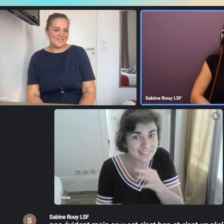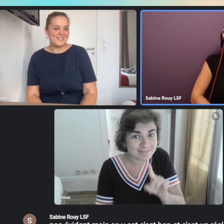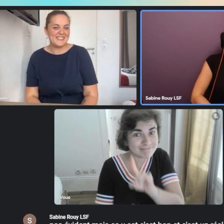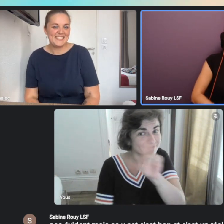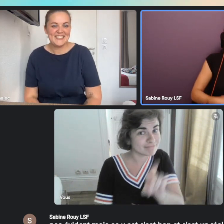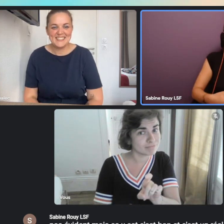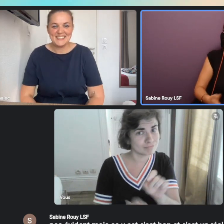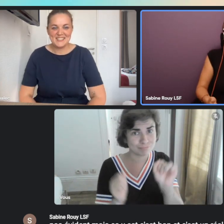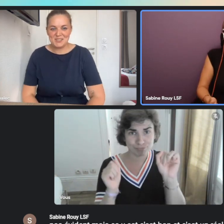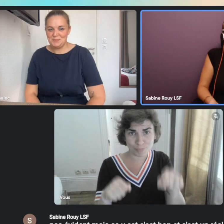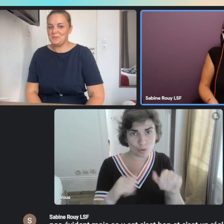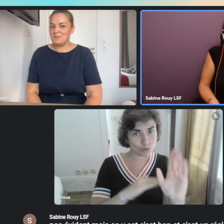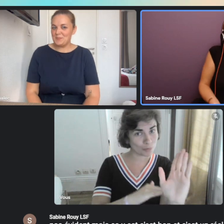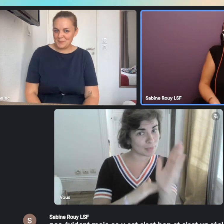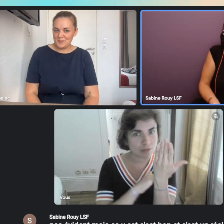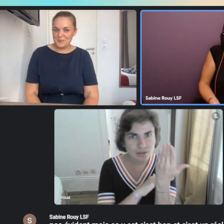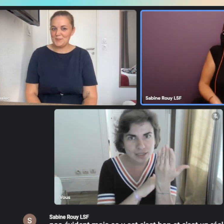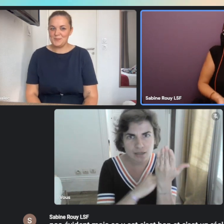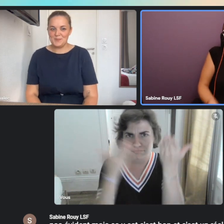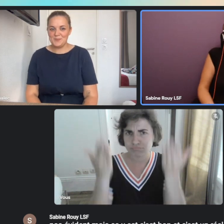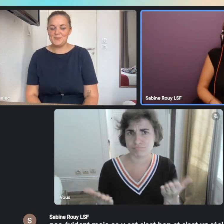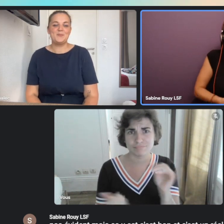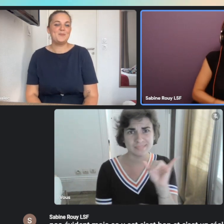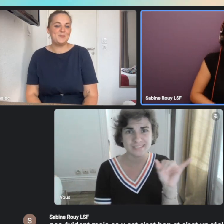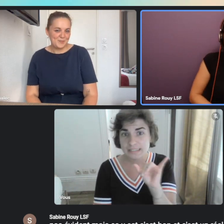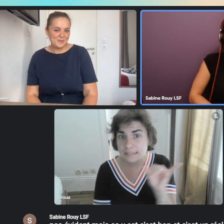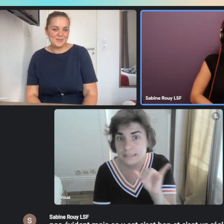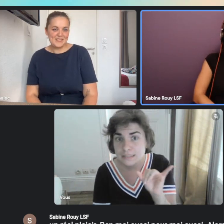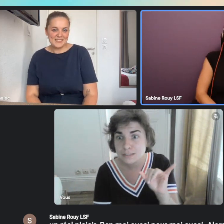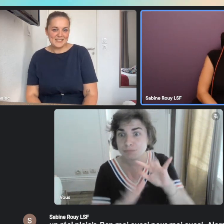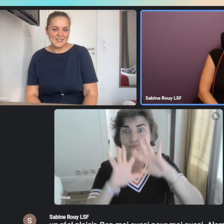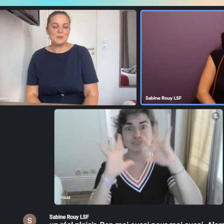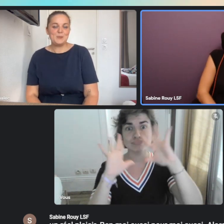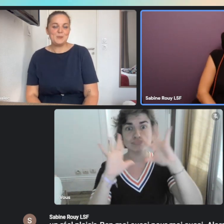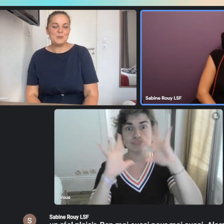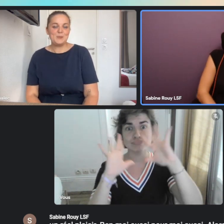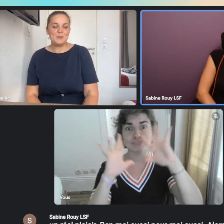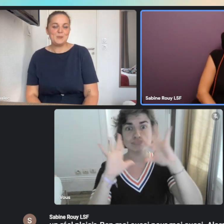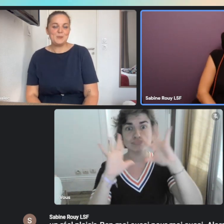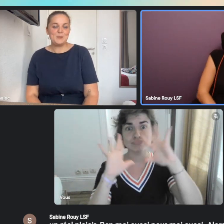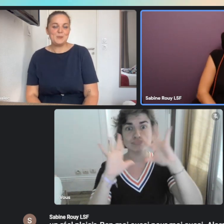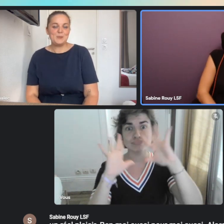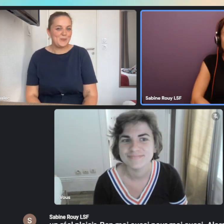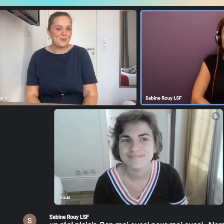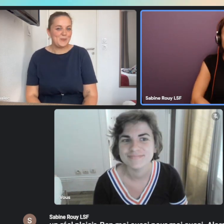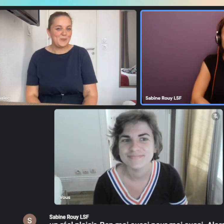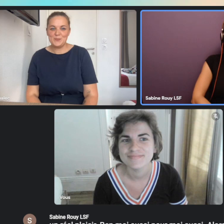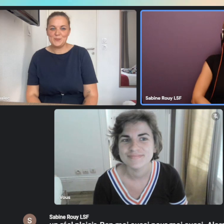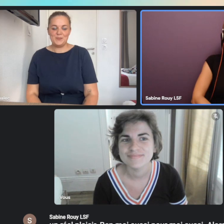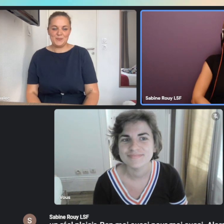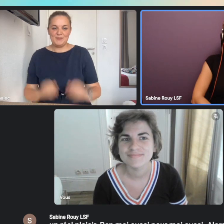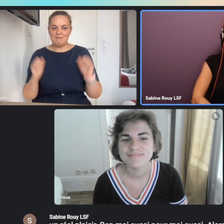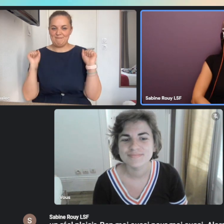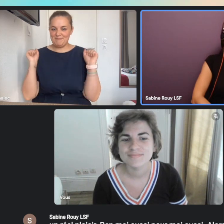Alors, donc j'en profite pour poser une question. Est-ce que tu peux te présenter, qui tu